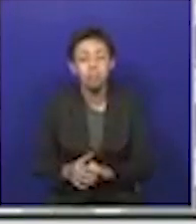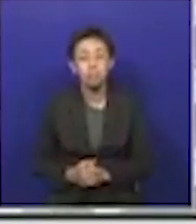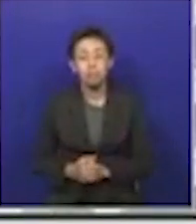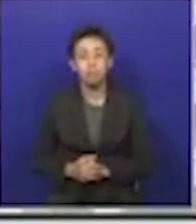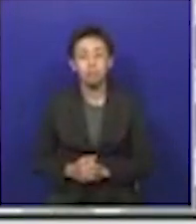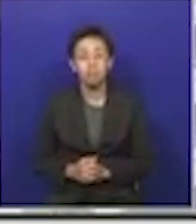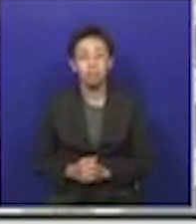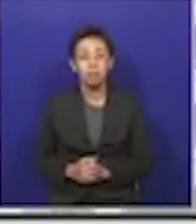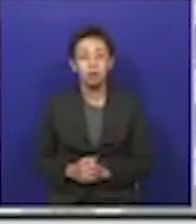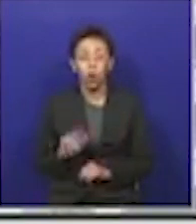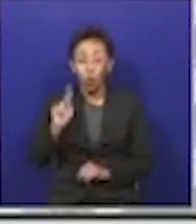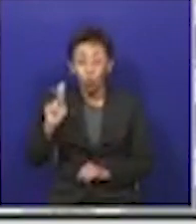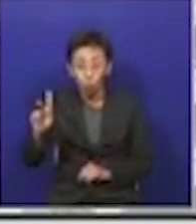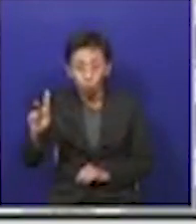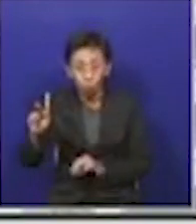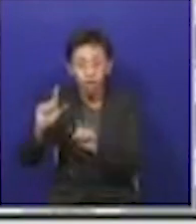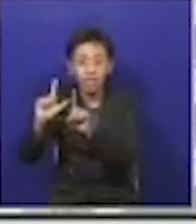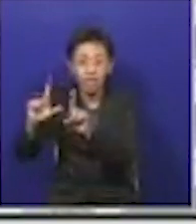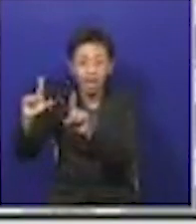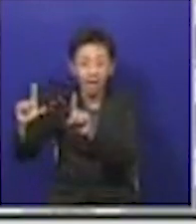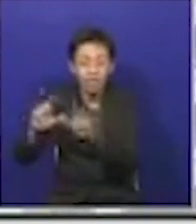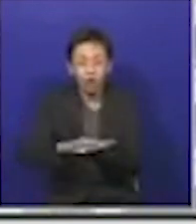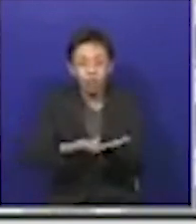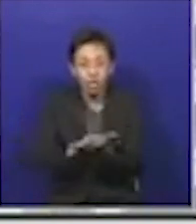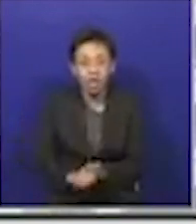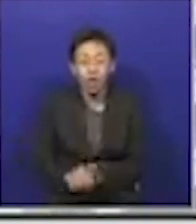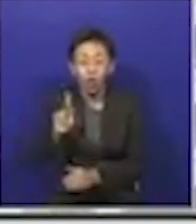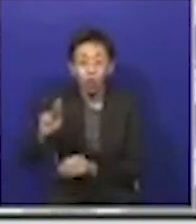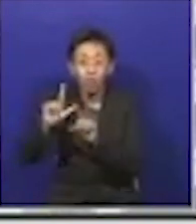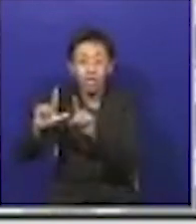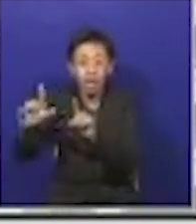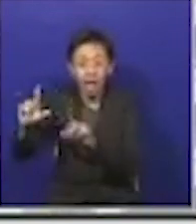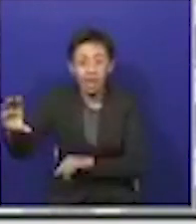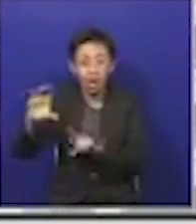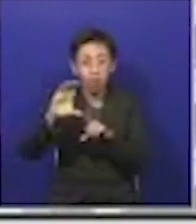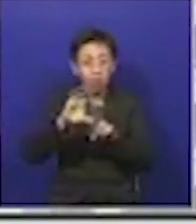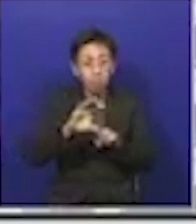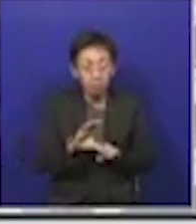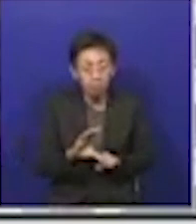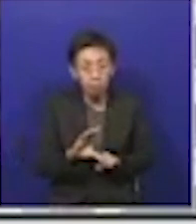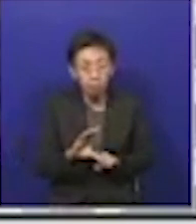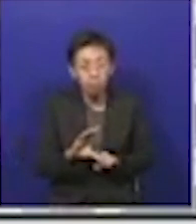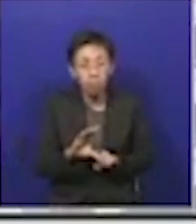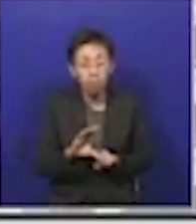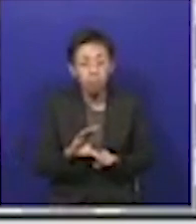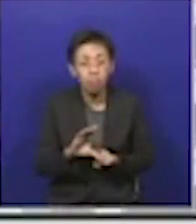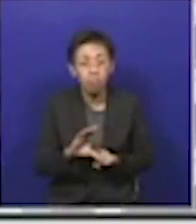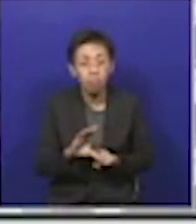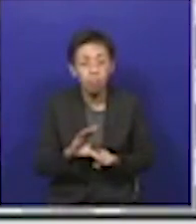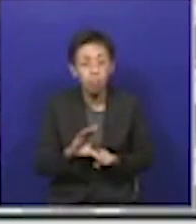แล้วกู้ไป1ล้านล้านโทษนะฮะ1ล้านล้านเนี่ยผมถามท่านนิดนึงฮะ